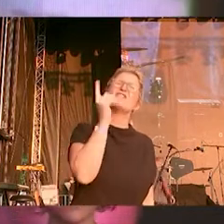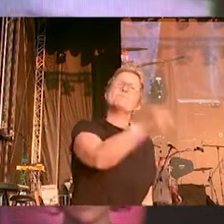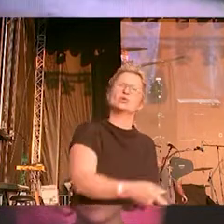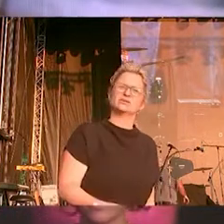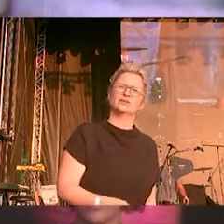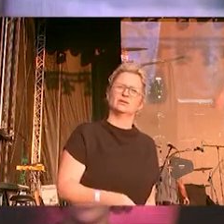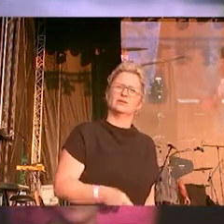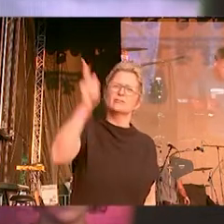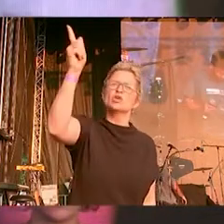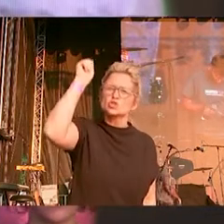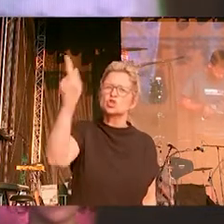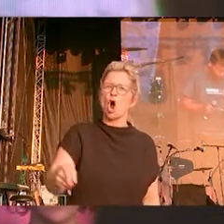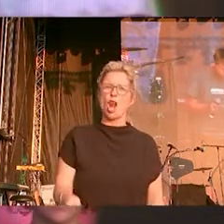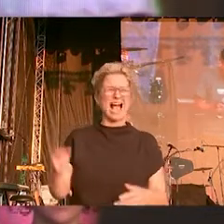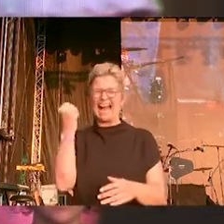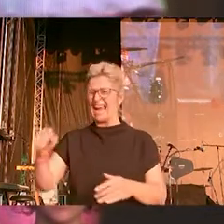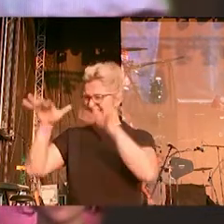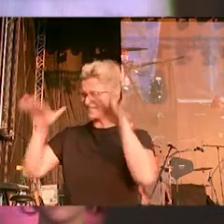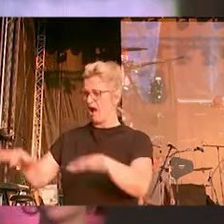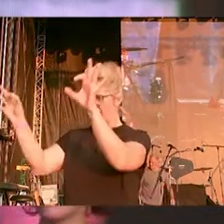erkannt und gebannt wird.